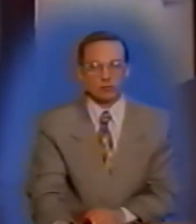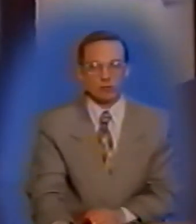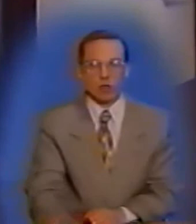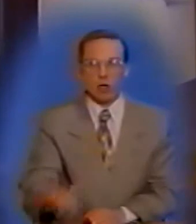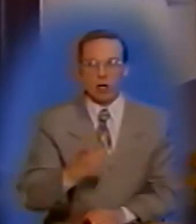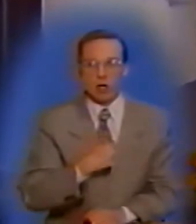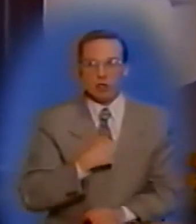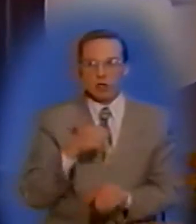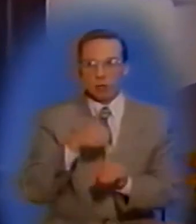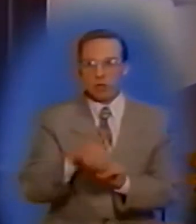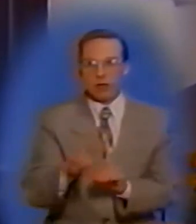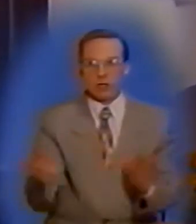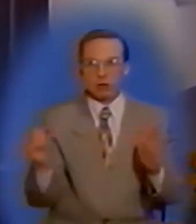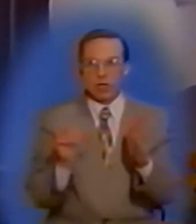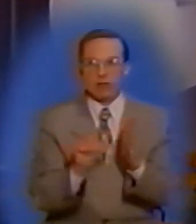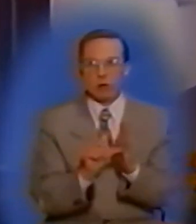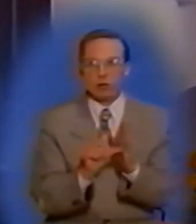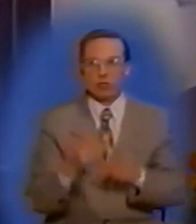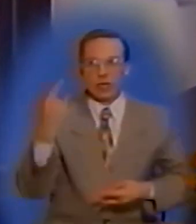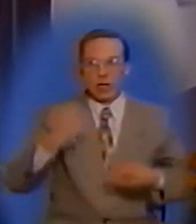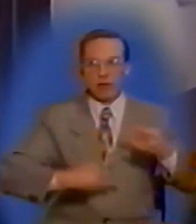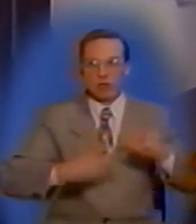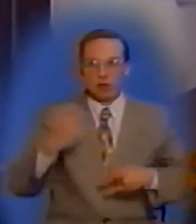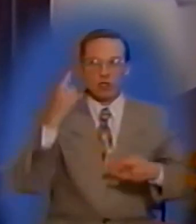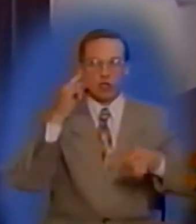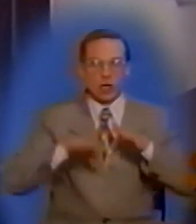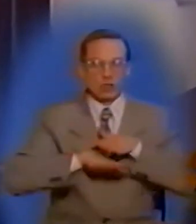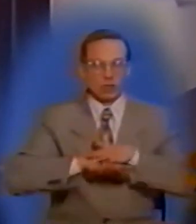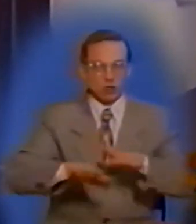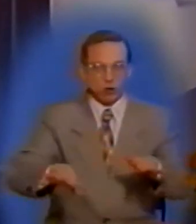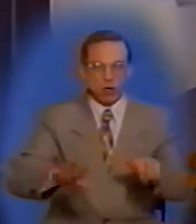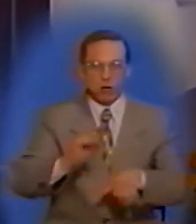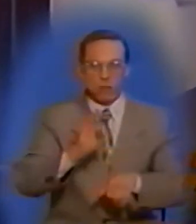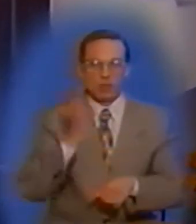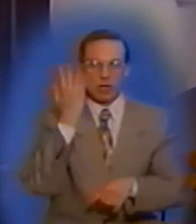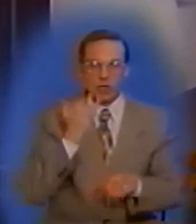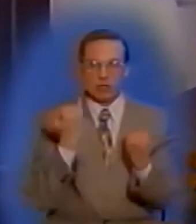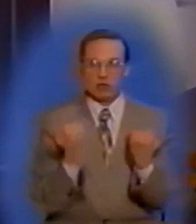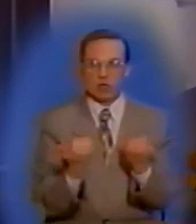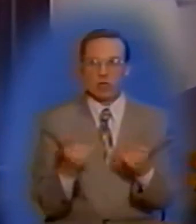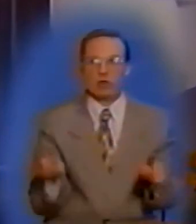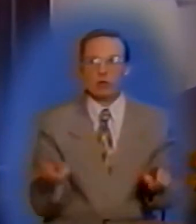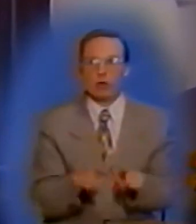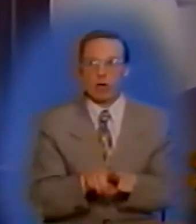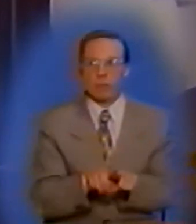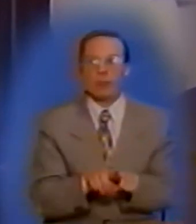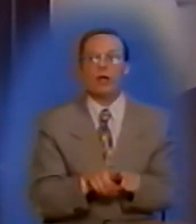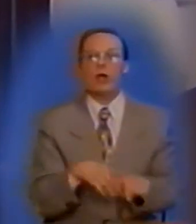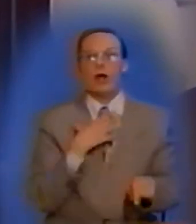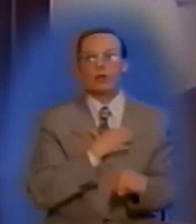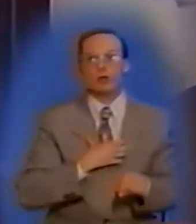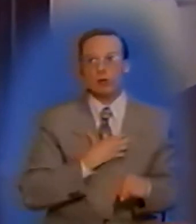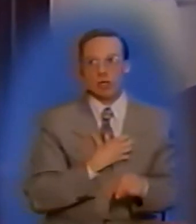Aš privengiu dalyvauti televizijoje, žiniasklaidoj, bet kadangi šiandieną tokia aktuali